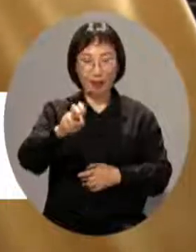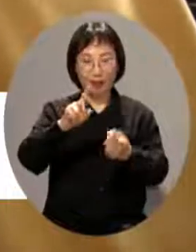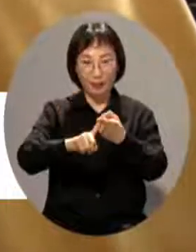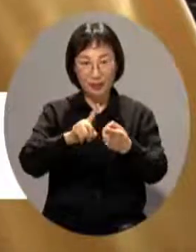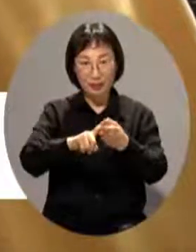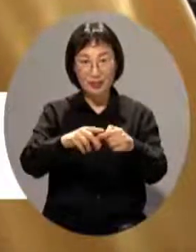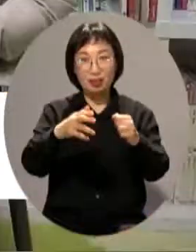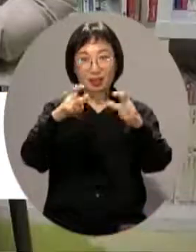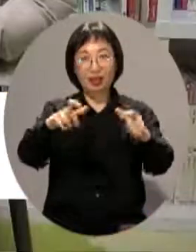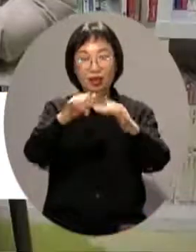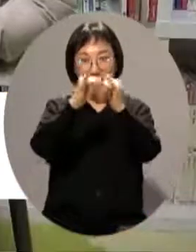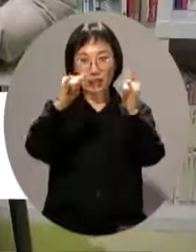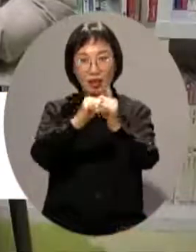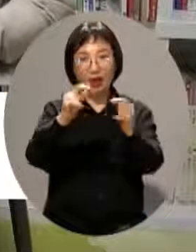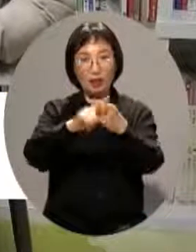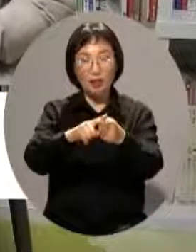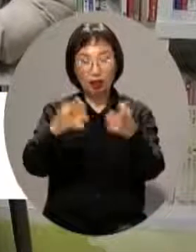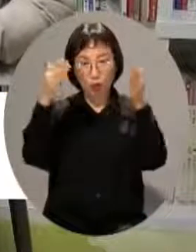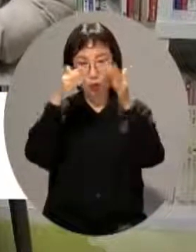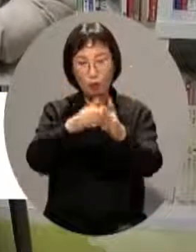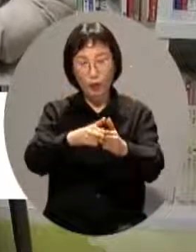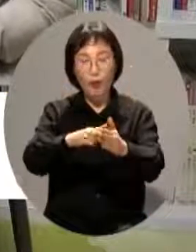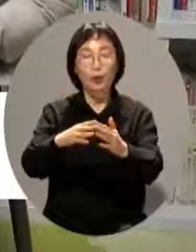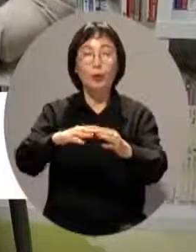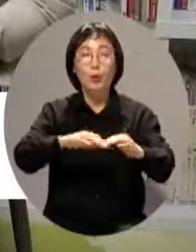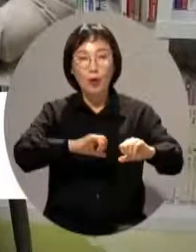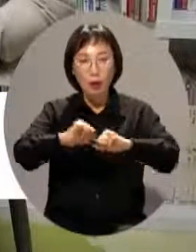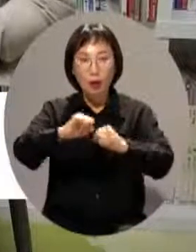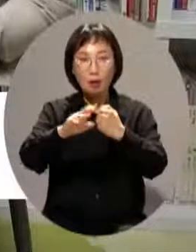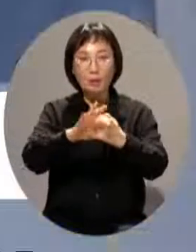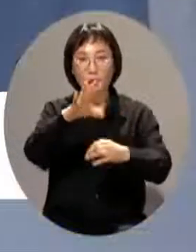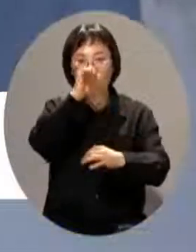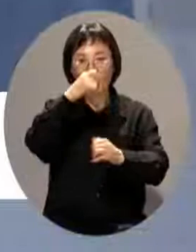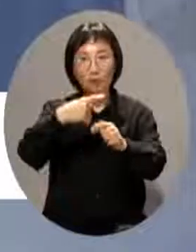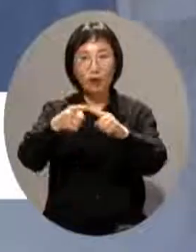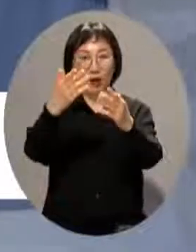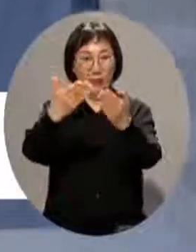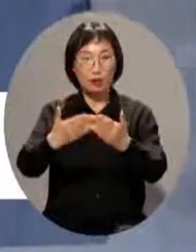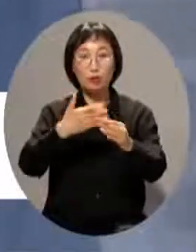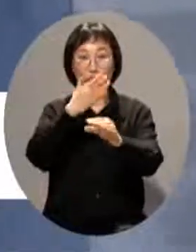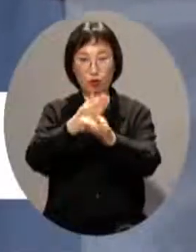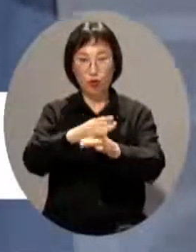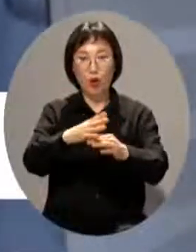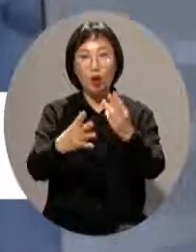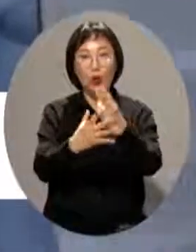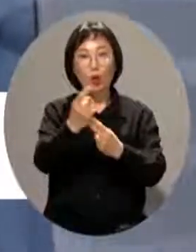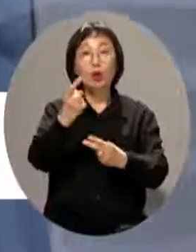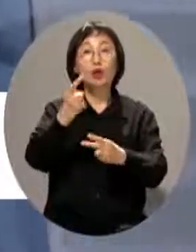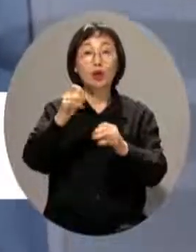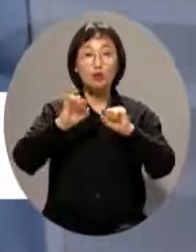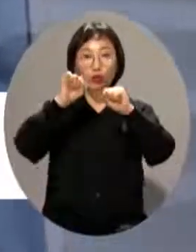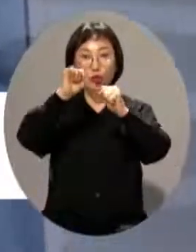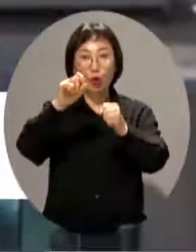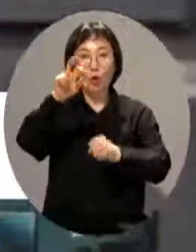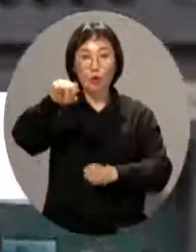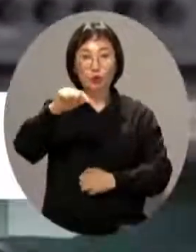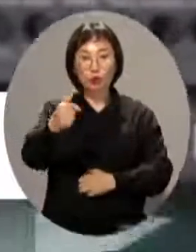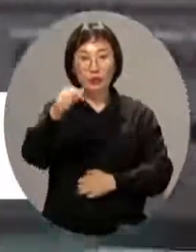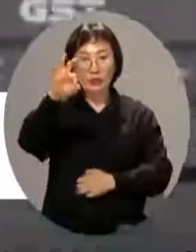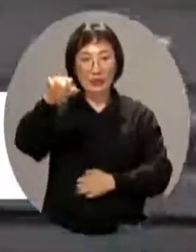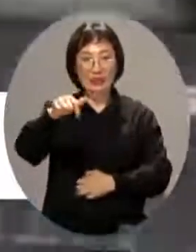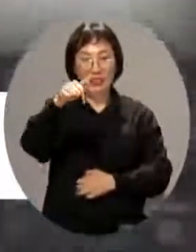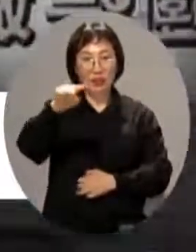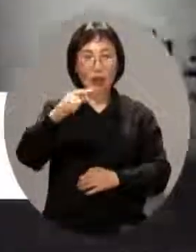사회를 목표로 방영을 이어오며 좋은 평가를 받고 있습니다 통일 운동 과 문익환 목사의 삶을 조명한 늦봄